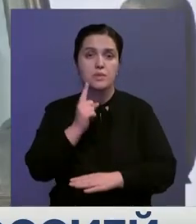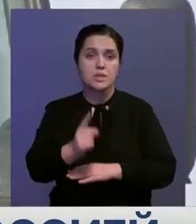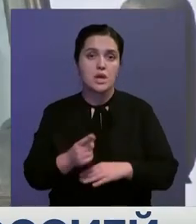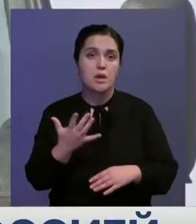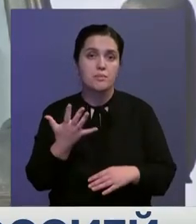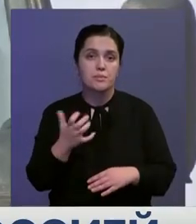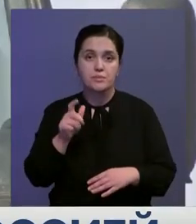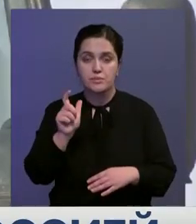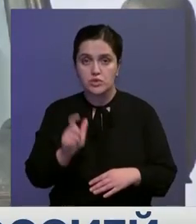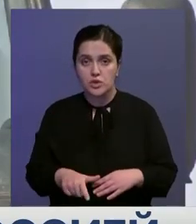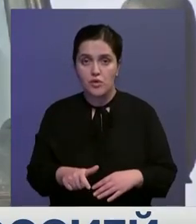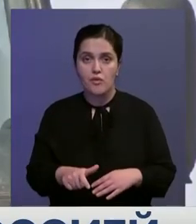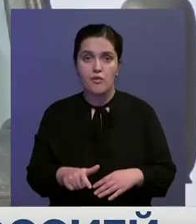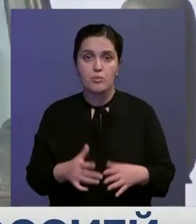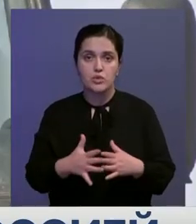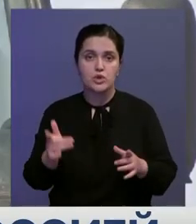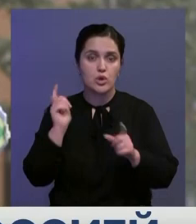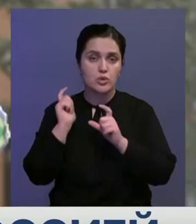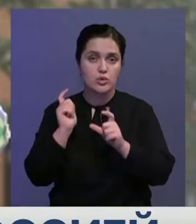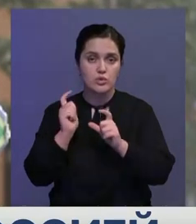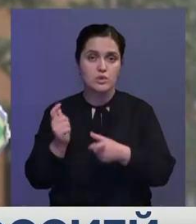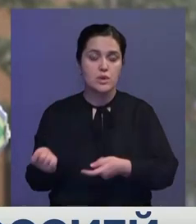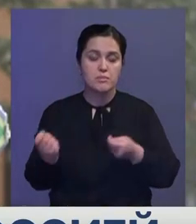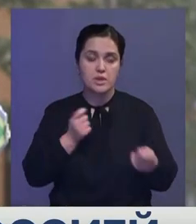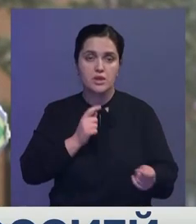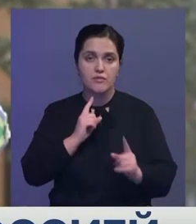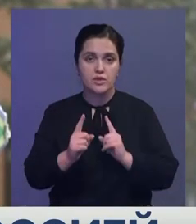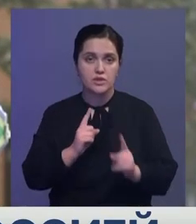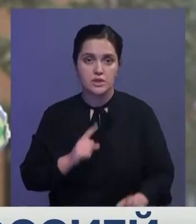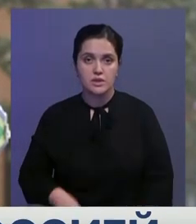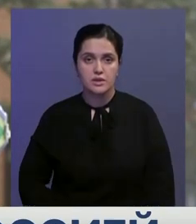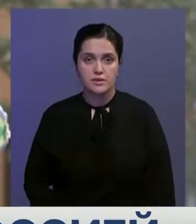границу пересекают здесь до 500 человек. В основном это грузоперевозчики.